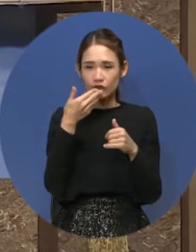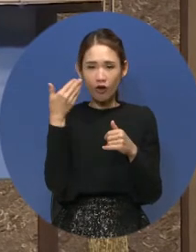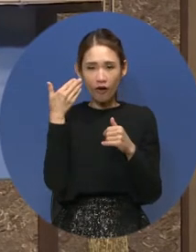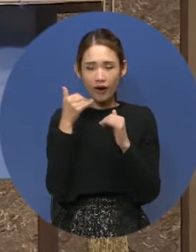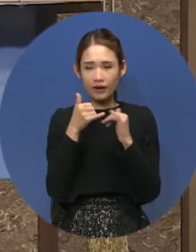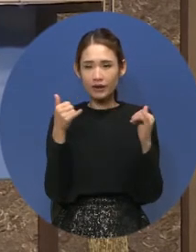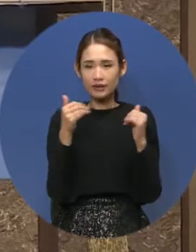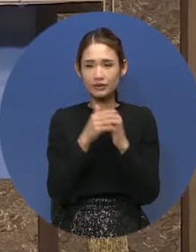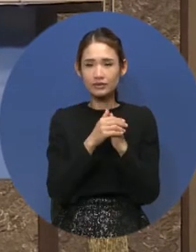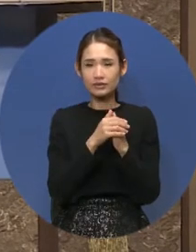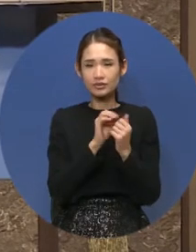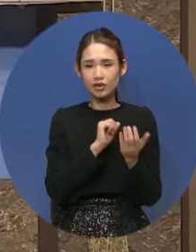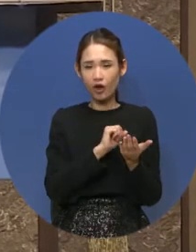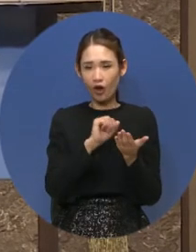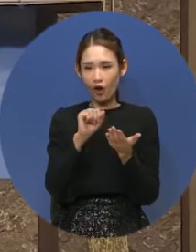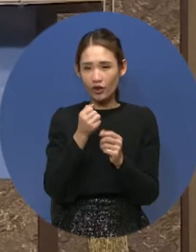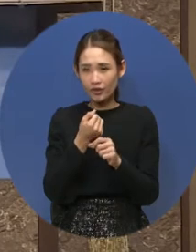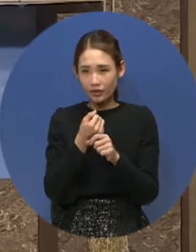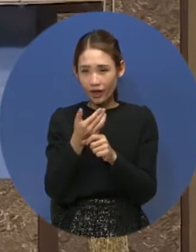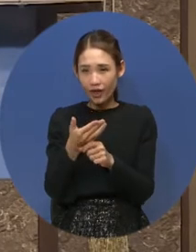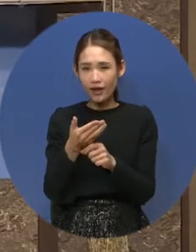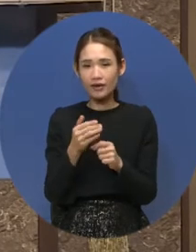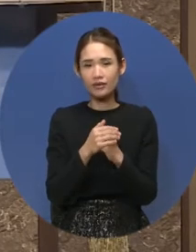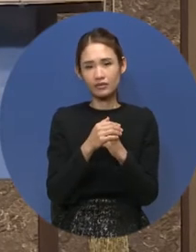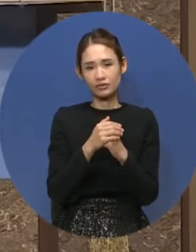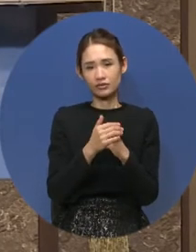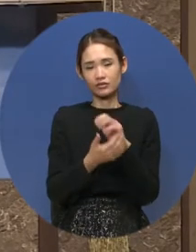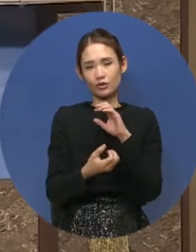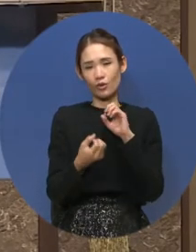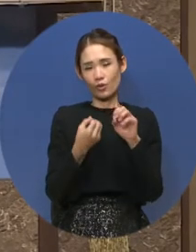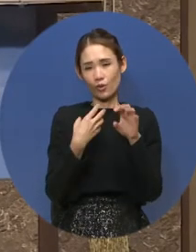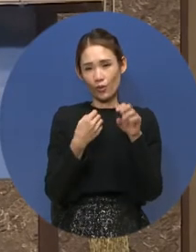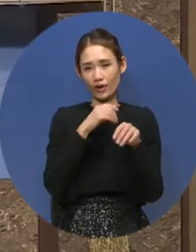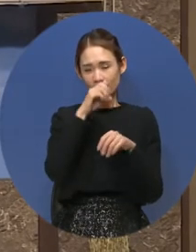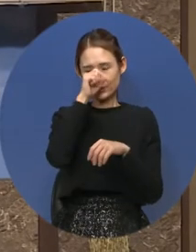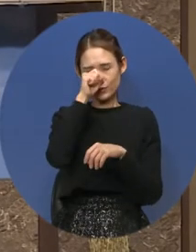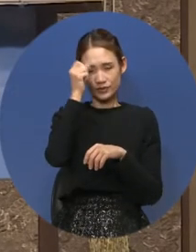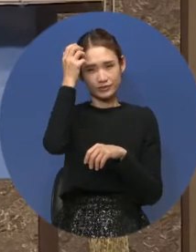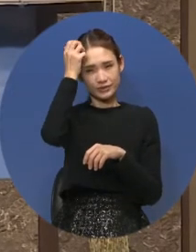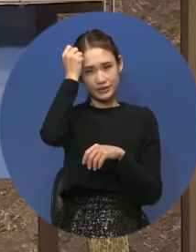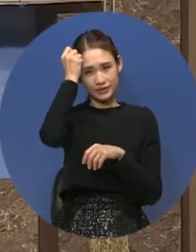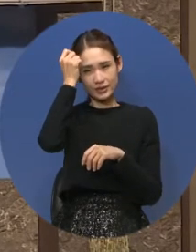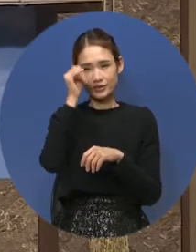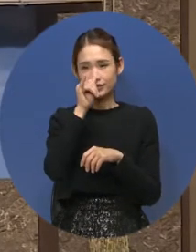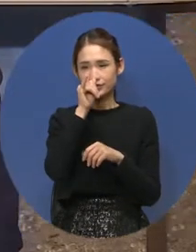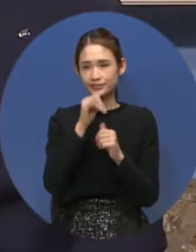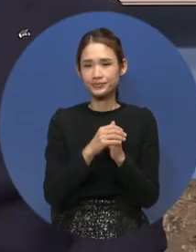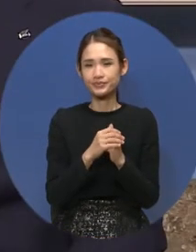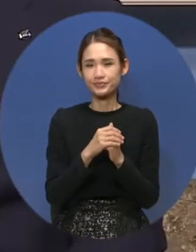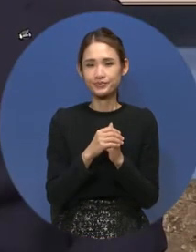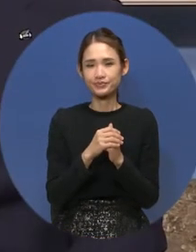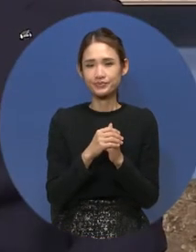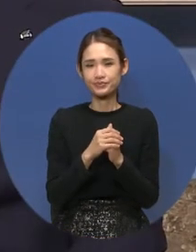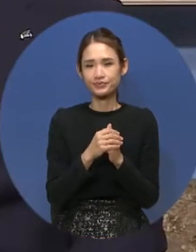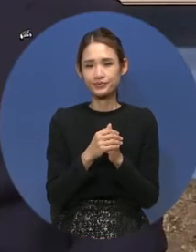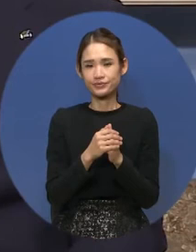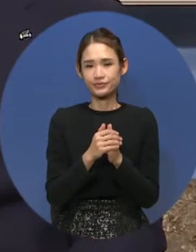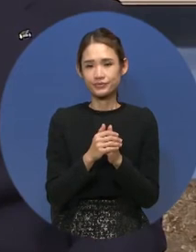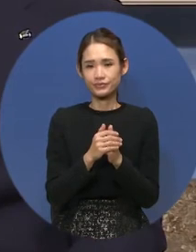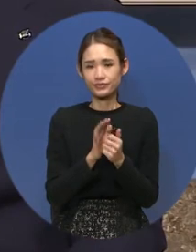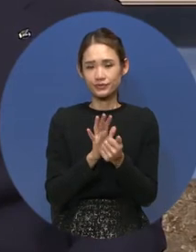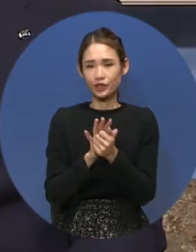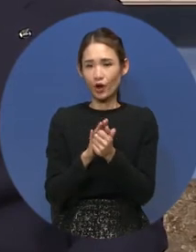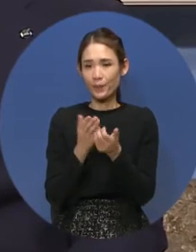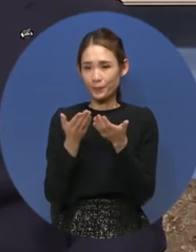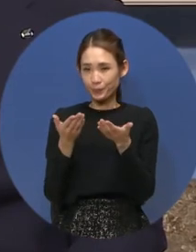그 청각장애인 분들에게 전달해서 네. 상당히 호응이 좋았던 걸로 기억이 납니다. 그러니까 그 지원 받으신 분들의